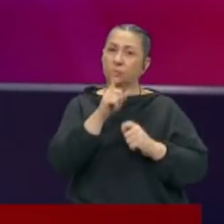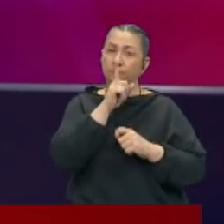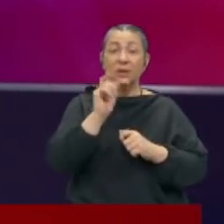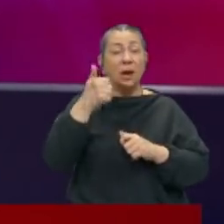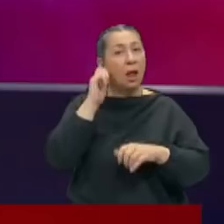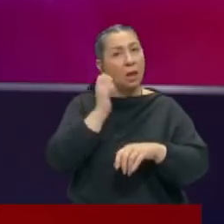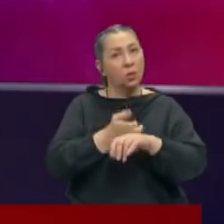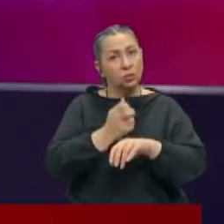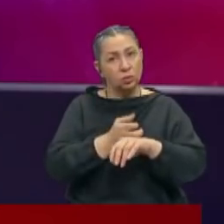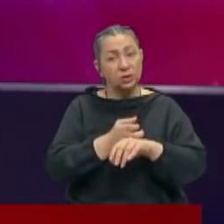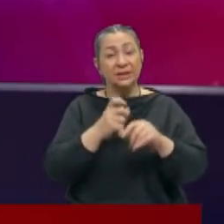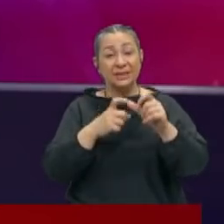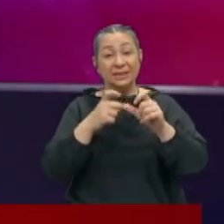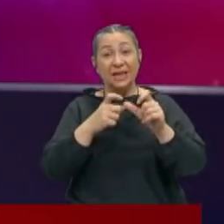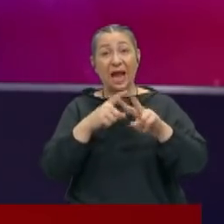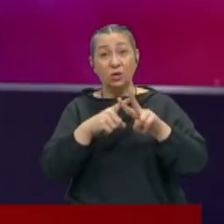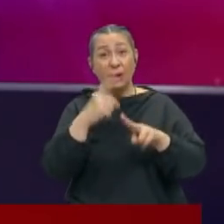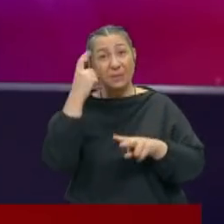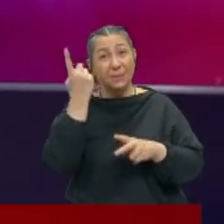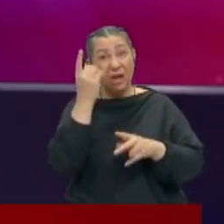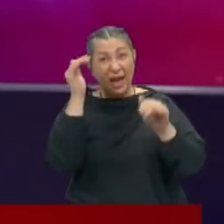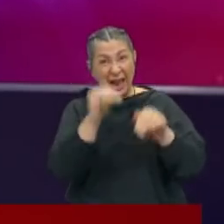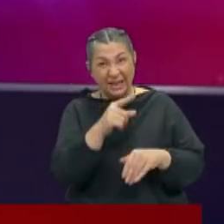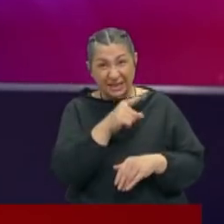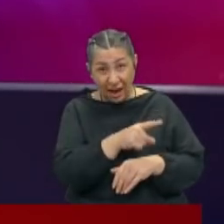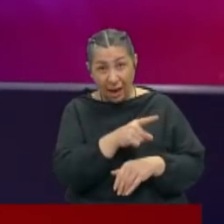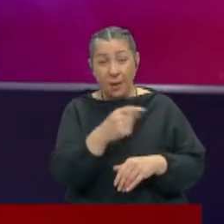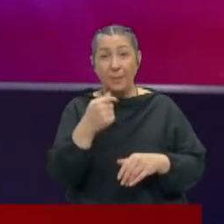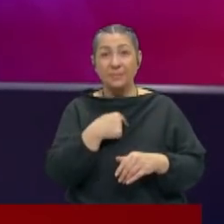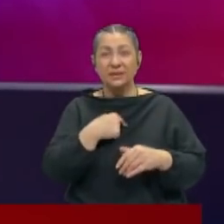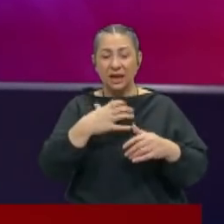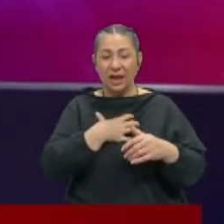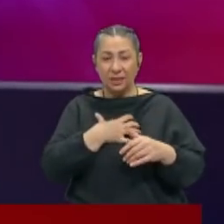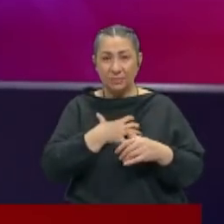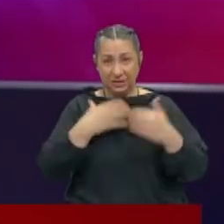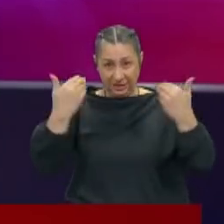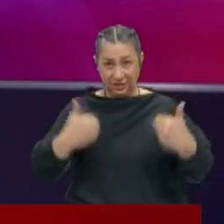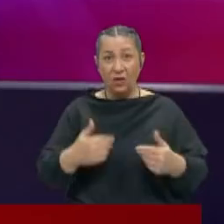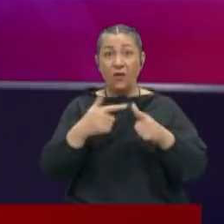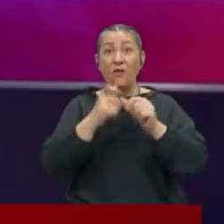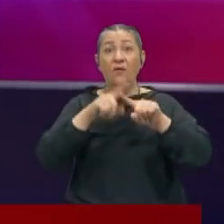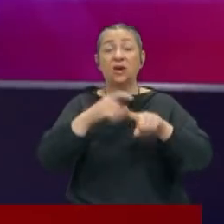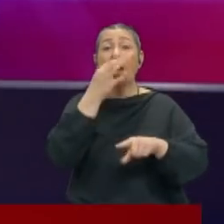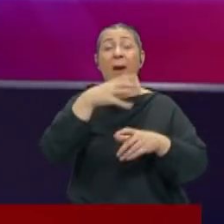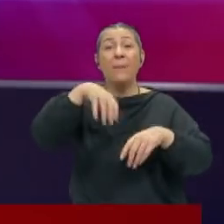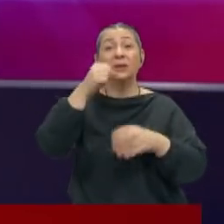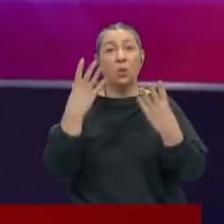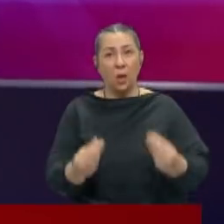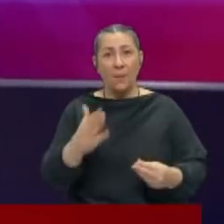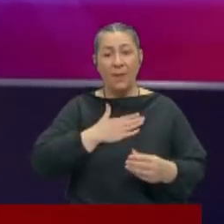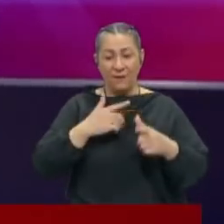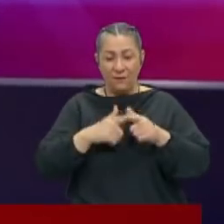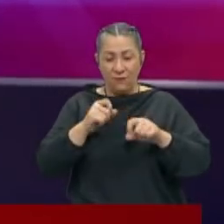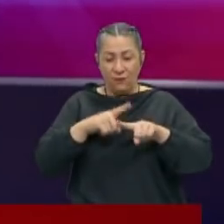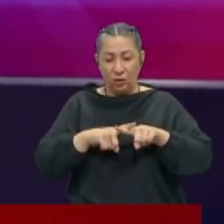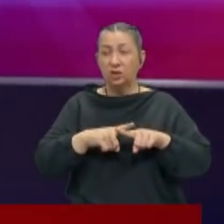Yarın Allah korusun Sezen Aksu'nun başına bir şey geldiğinde biz de kendimizi Fox Haber Merkezi olarak, ben Fox